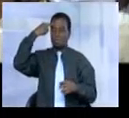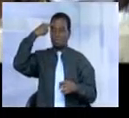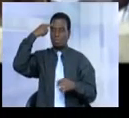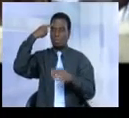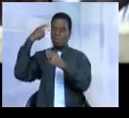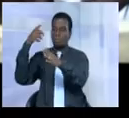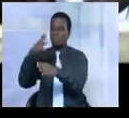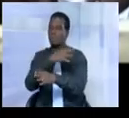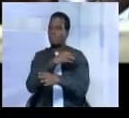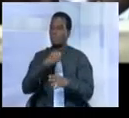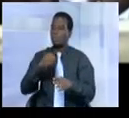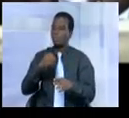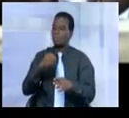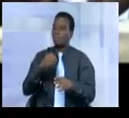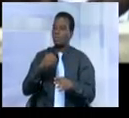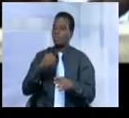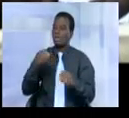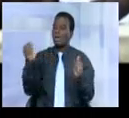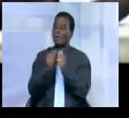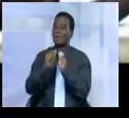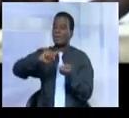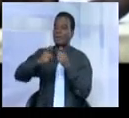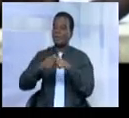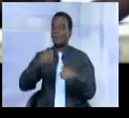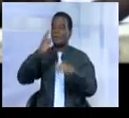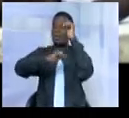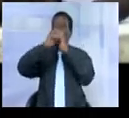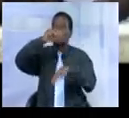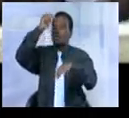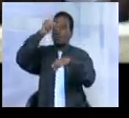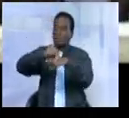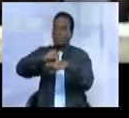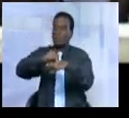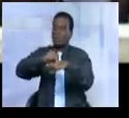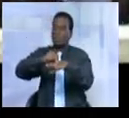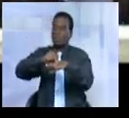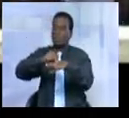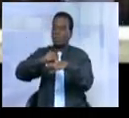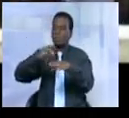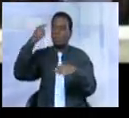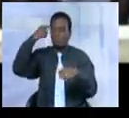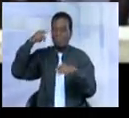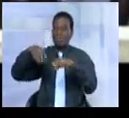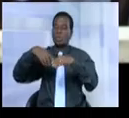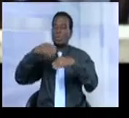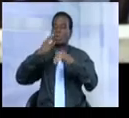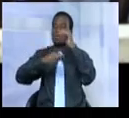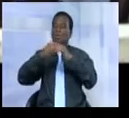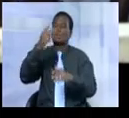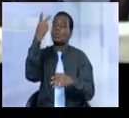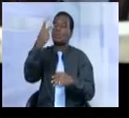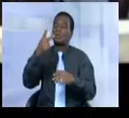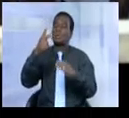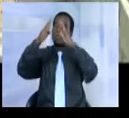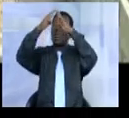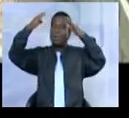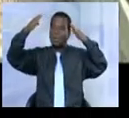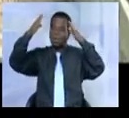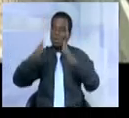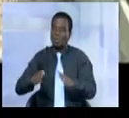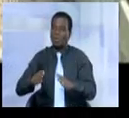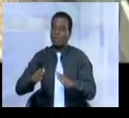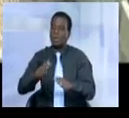et Patrick Hachi, aux côtés de leurs collègues de la construction Mamadou Sanogo pour la réalisation d'une maison. L'exercice a lieu